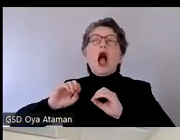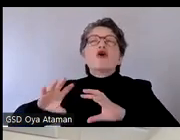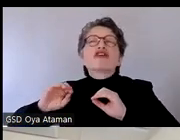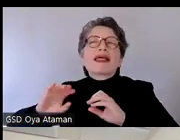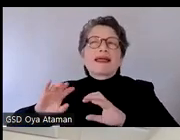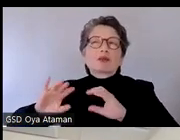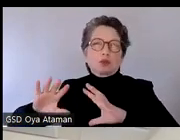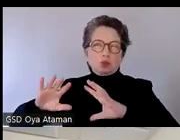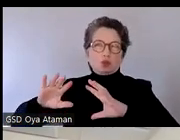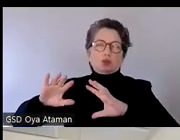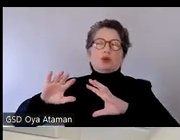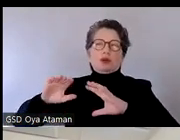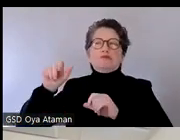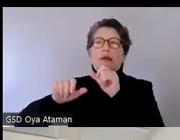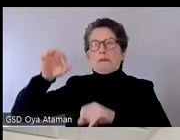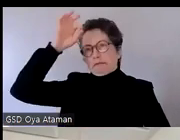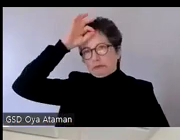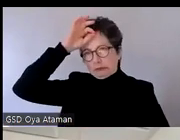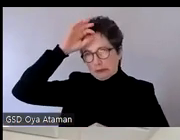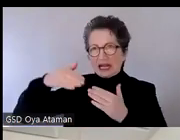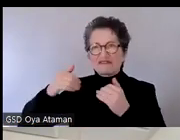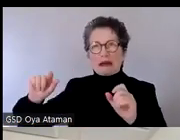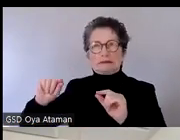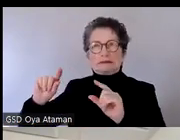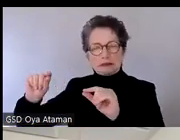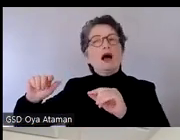man Barrierefreiheit. Also das wäre